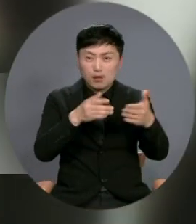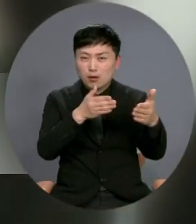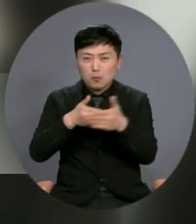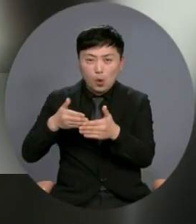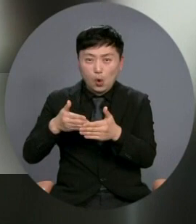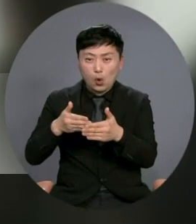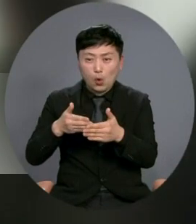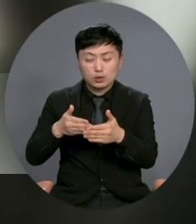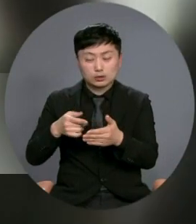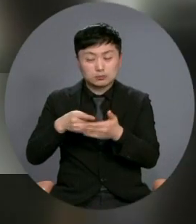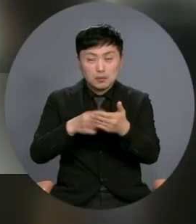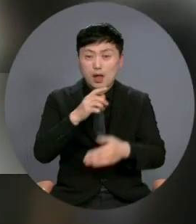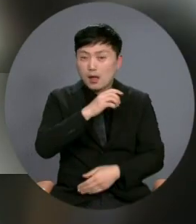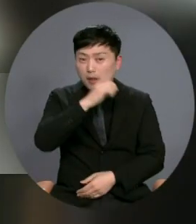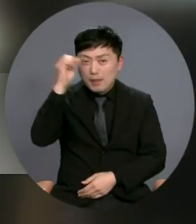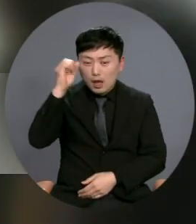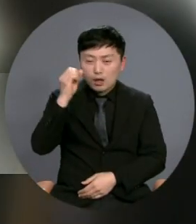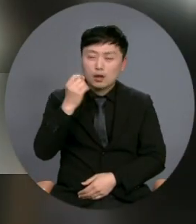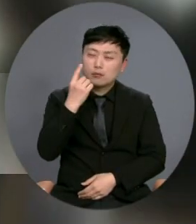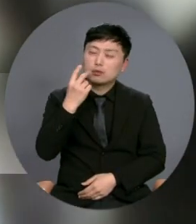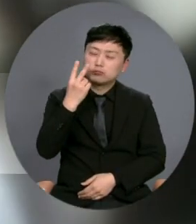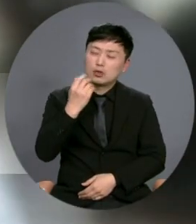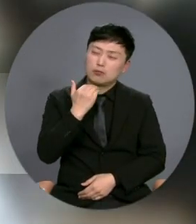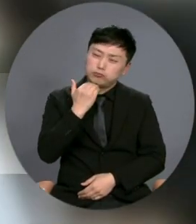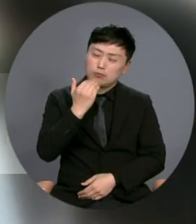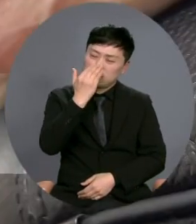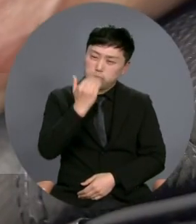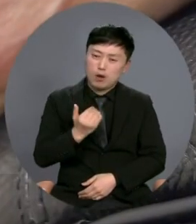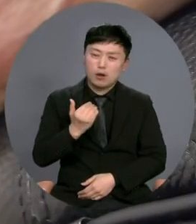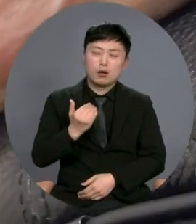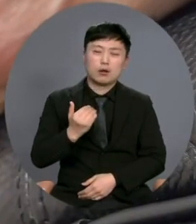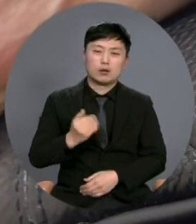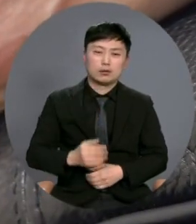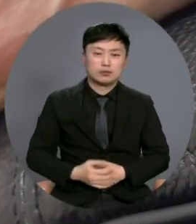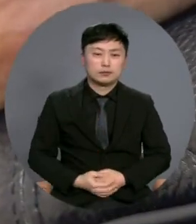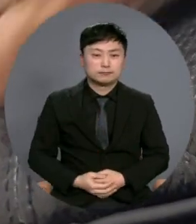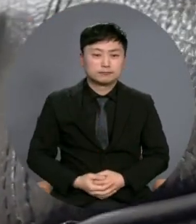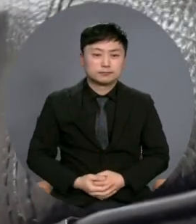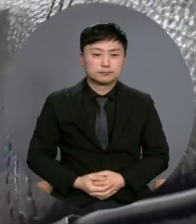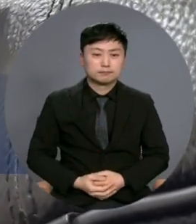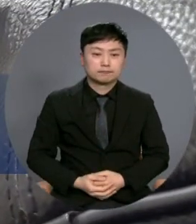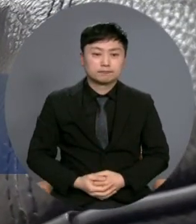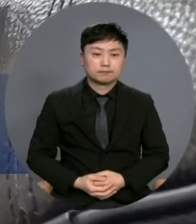않고 접수했다 하더라도 한두 달 기다리기 일쑤입니다.